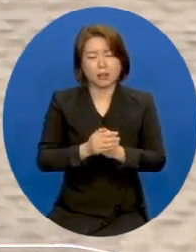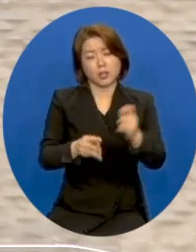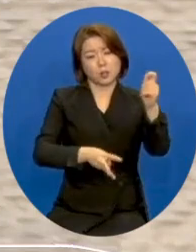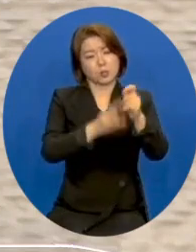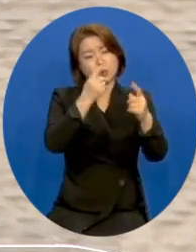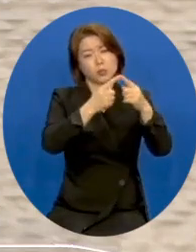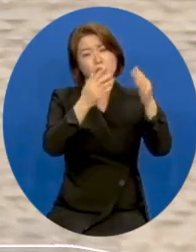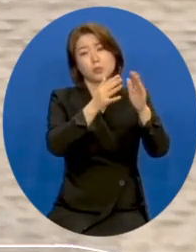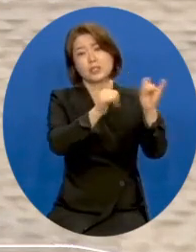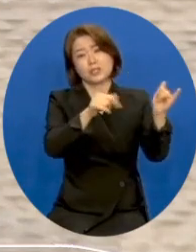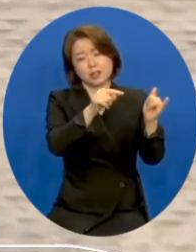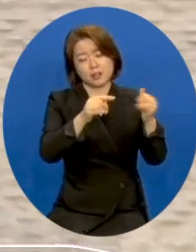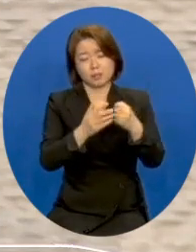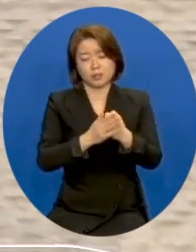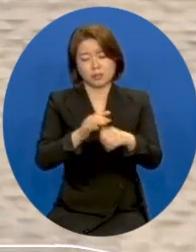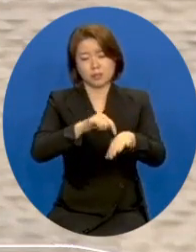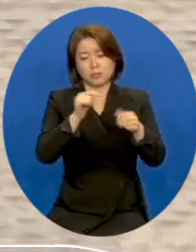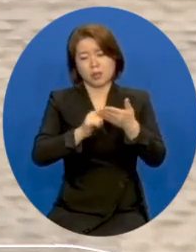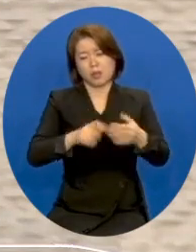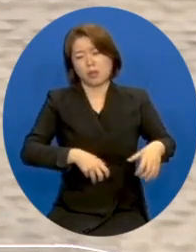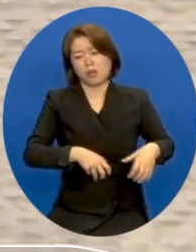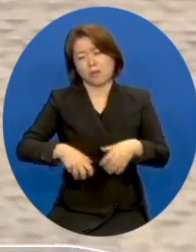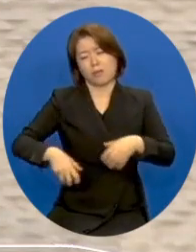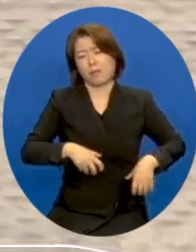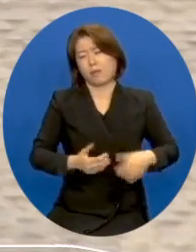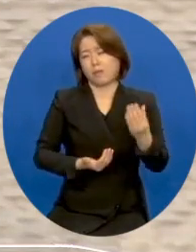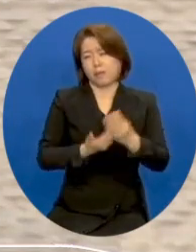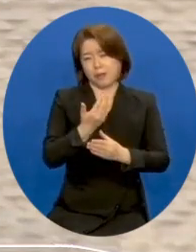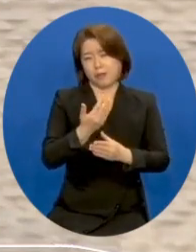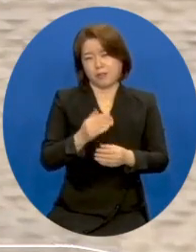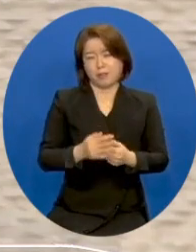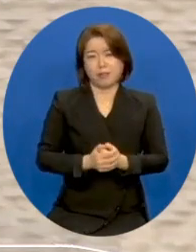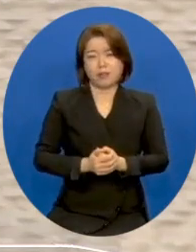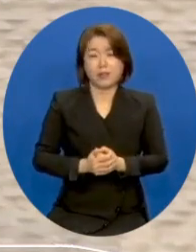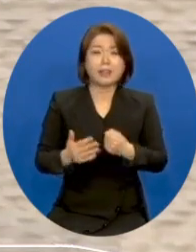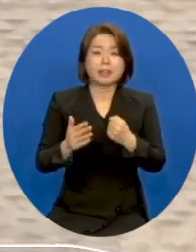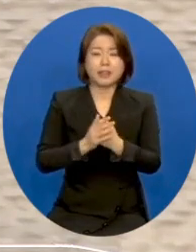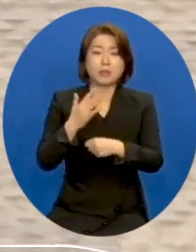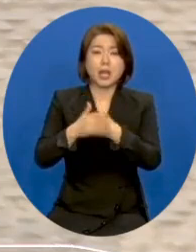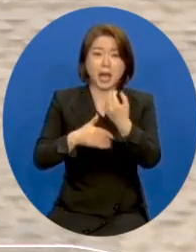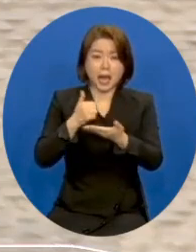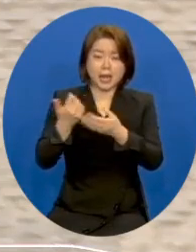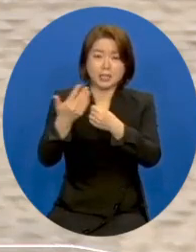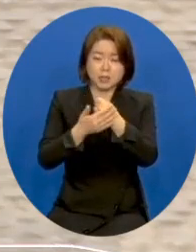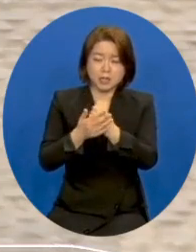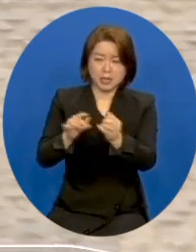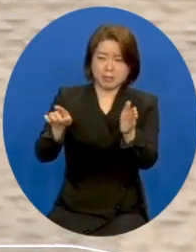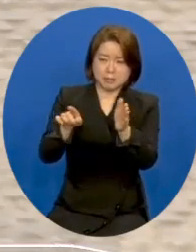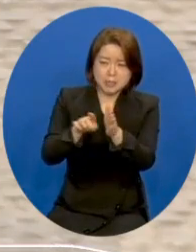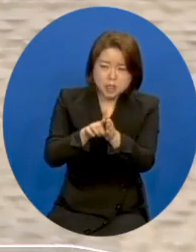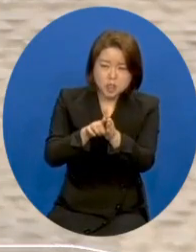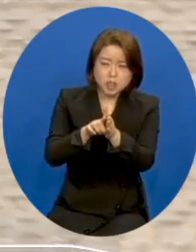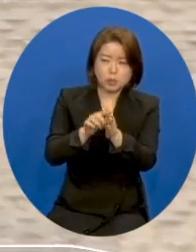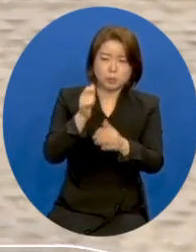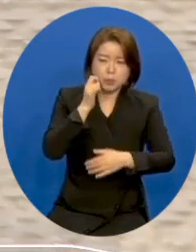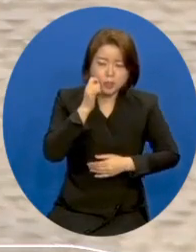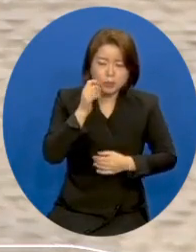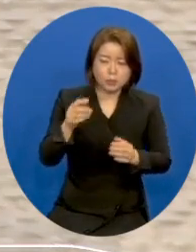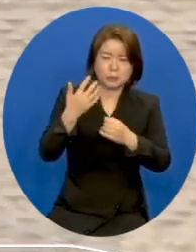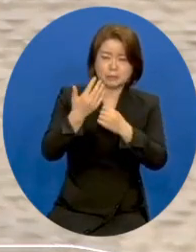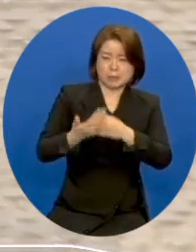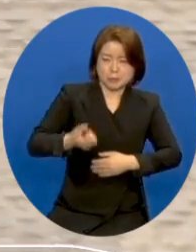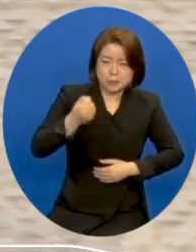교인들은 마음에 주저함이 생겼습니다. 그래서 하나님의 은혜를 믿지도 누리지도 못하는